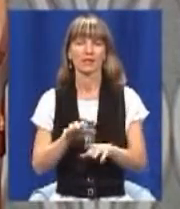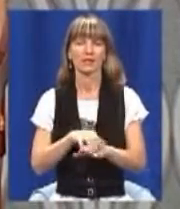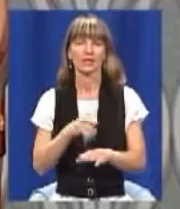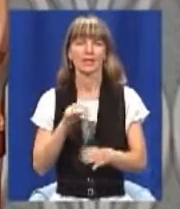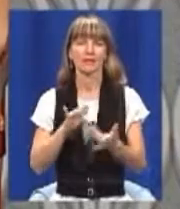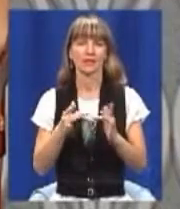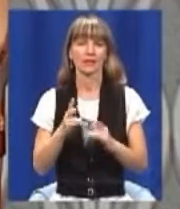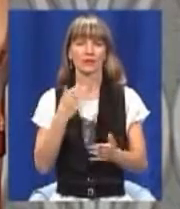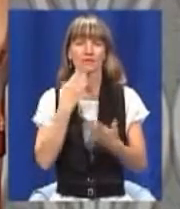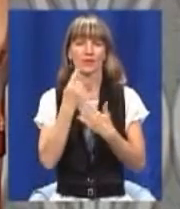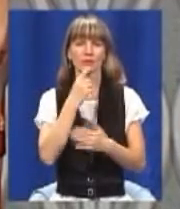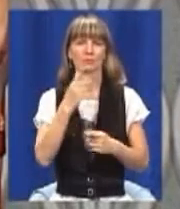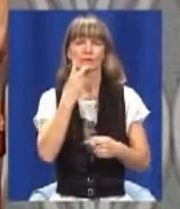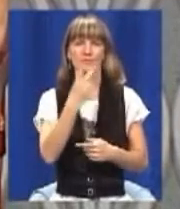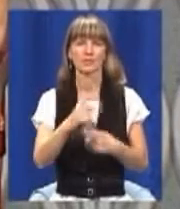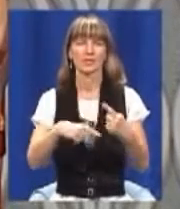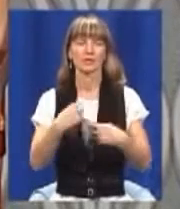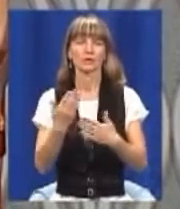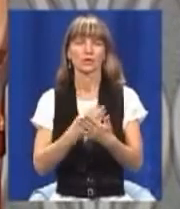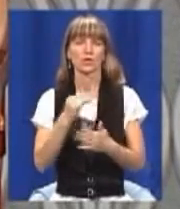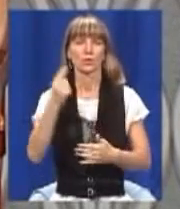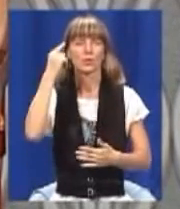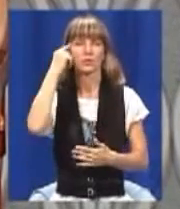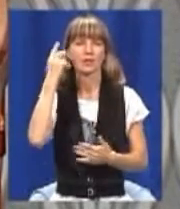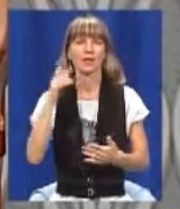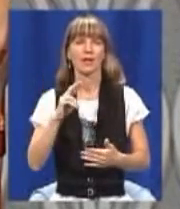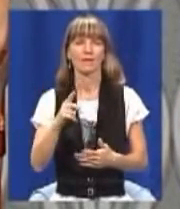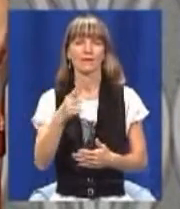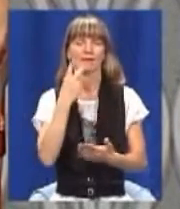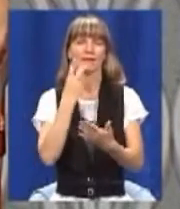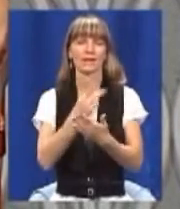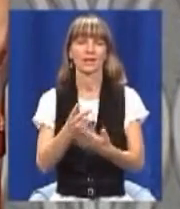на власні очі, переглянути наступний наш сюжет і дізнатися, як вона виглядає.